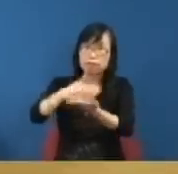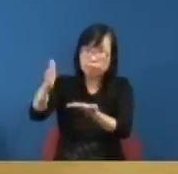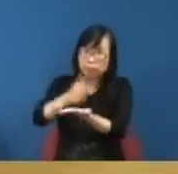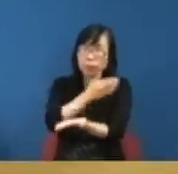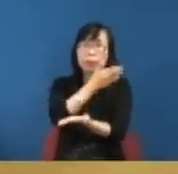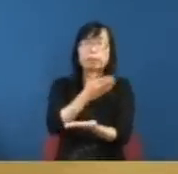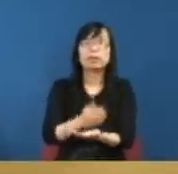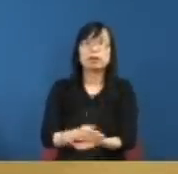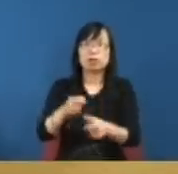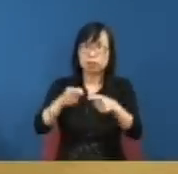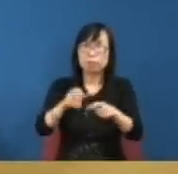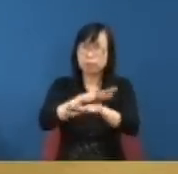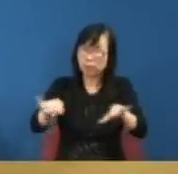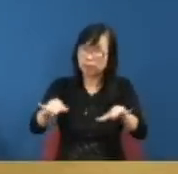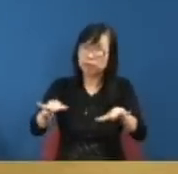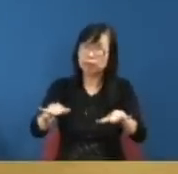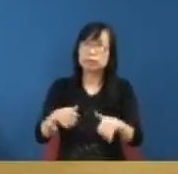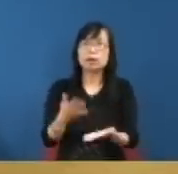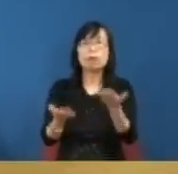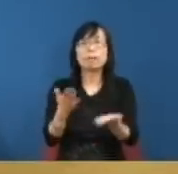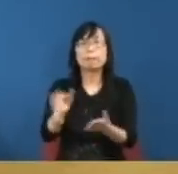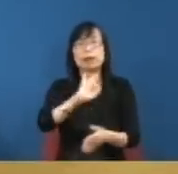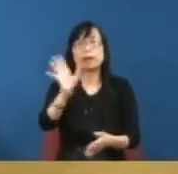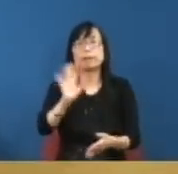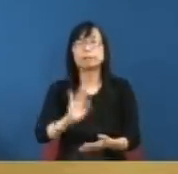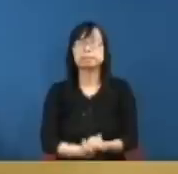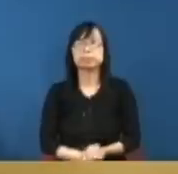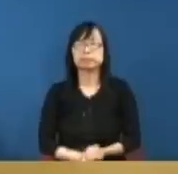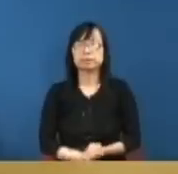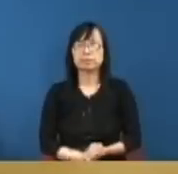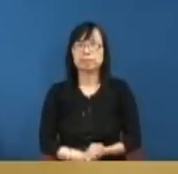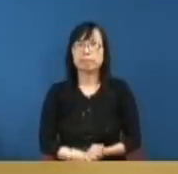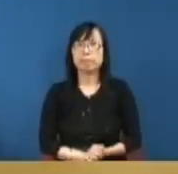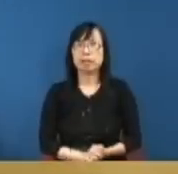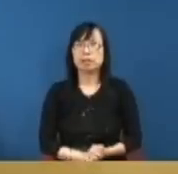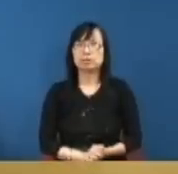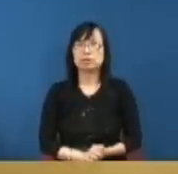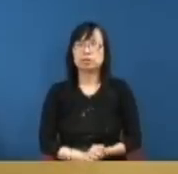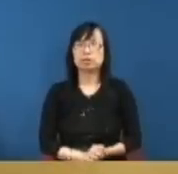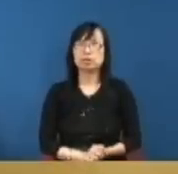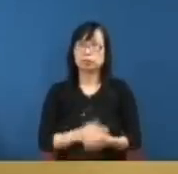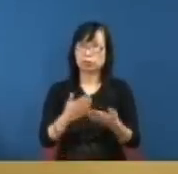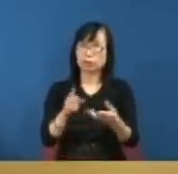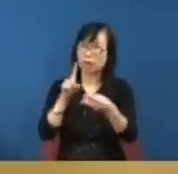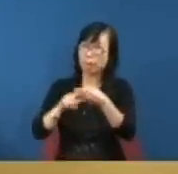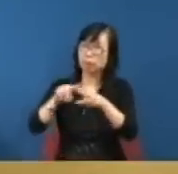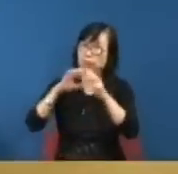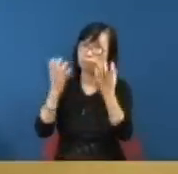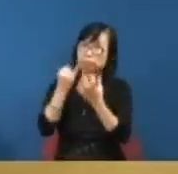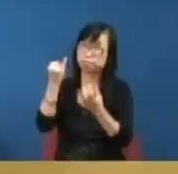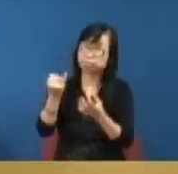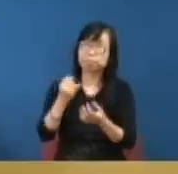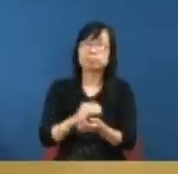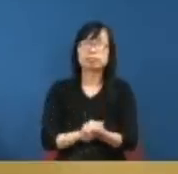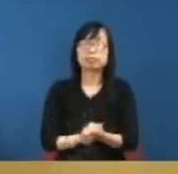嘅社會權力嘅分配啊？抑或唔係咧？純粹嘅民主主義唔掂啊！因為如果